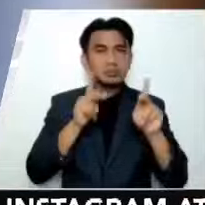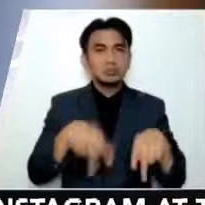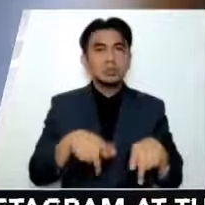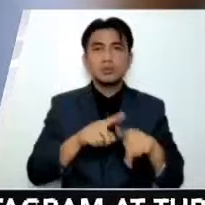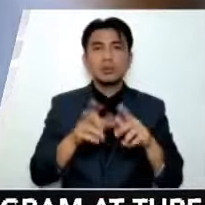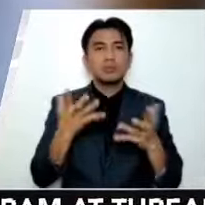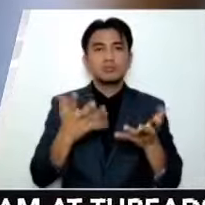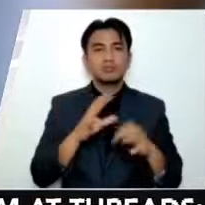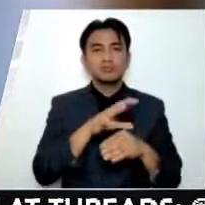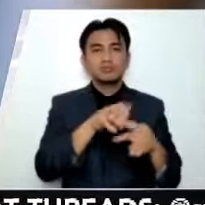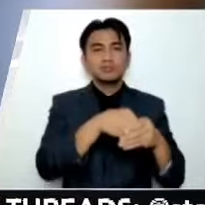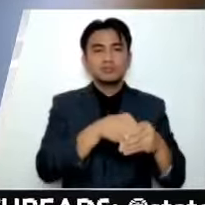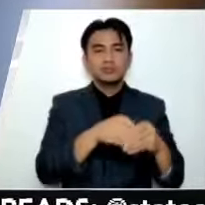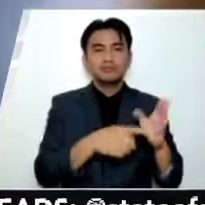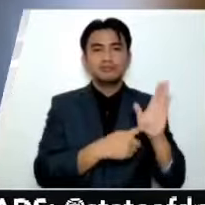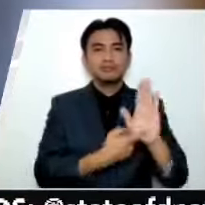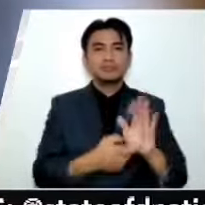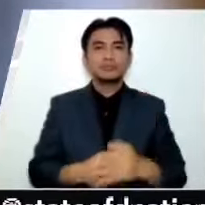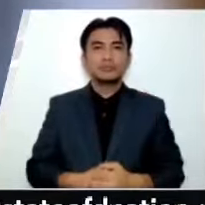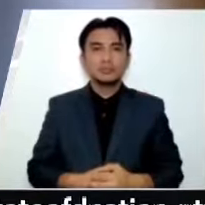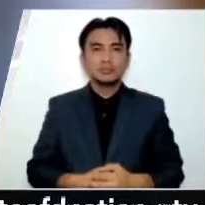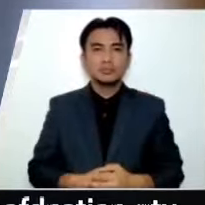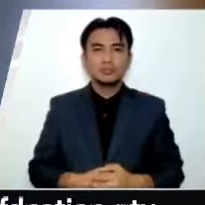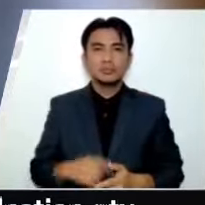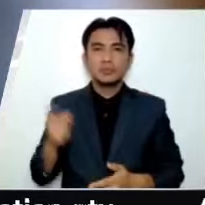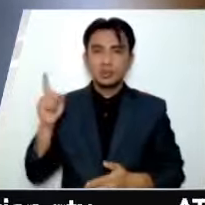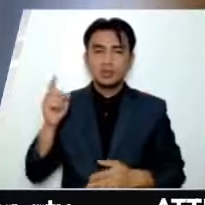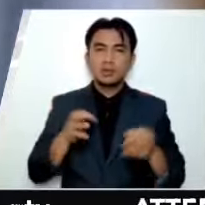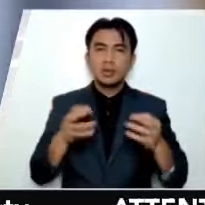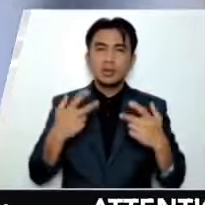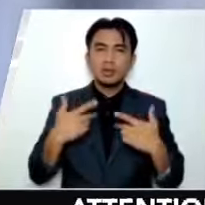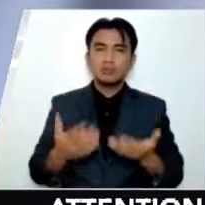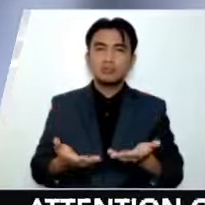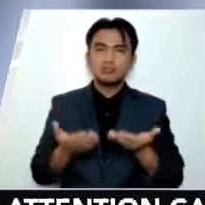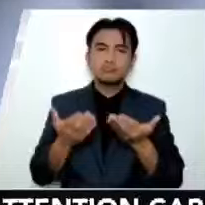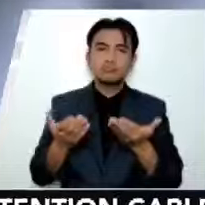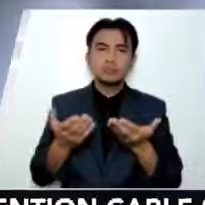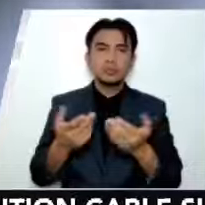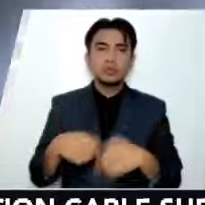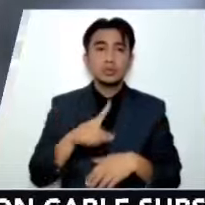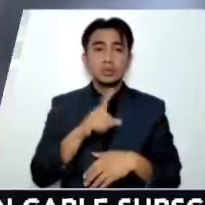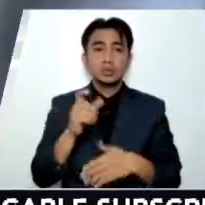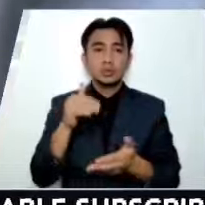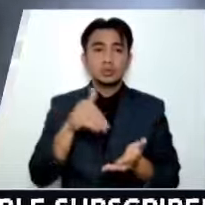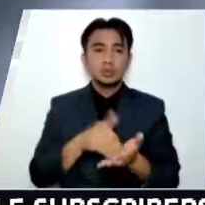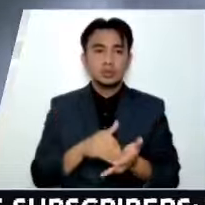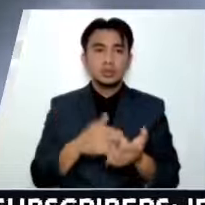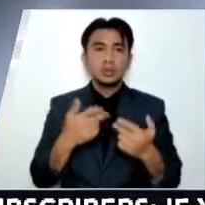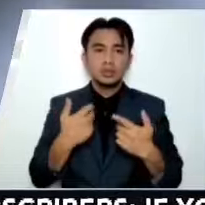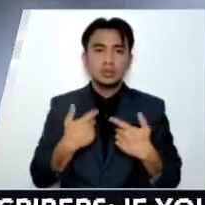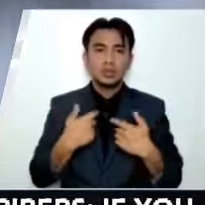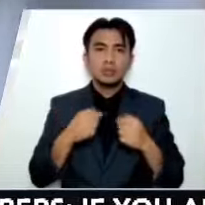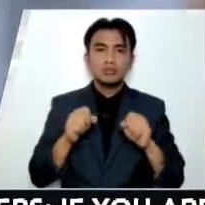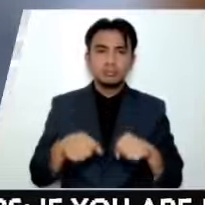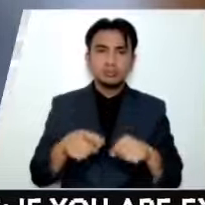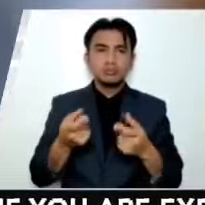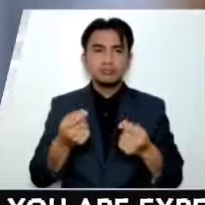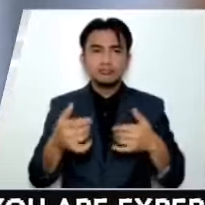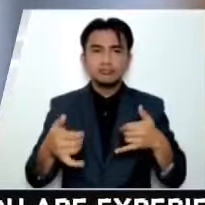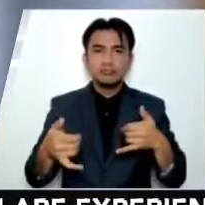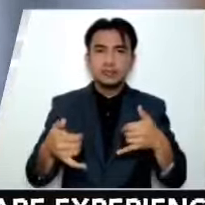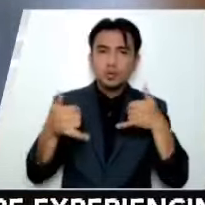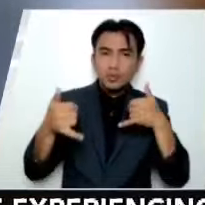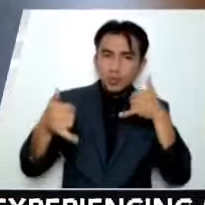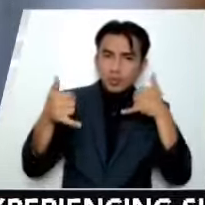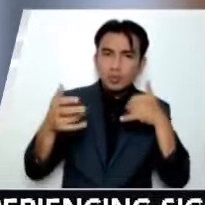them $100,000 initial amount and they keep on calling him asking like